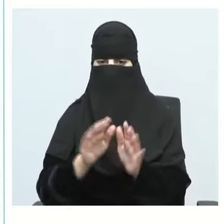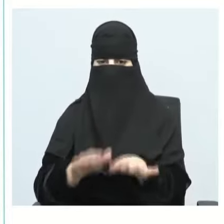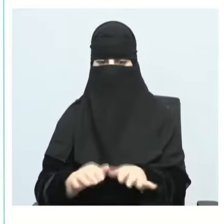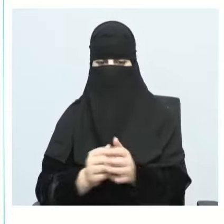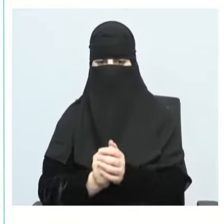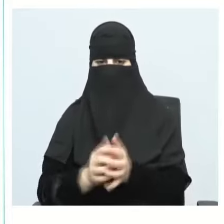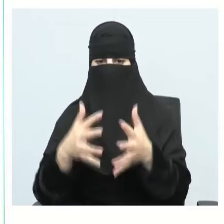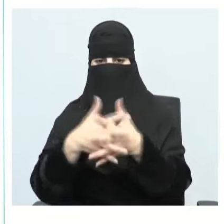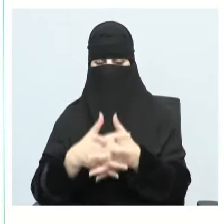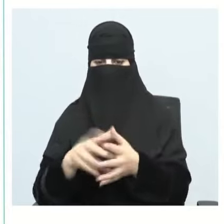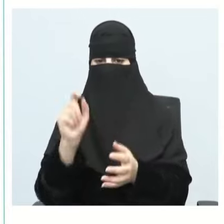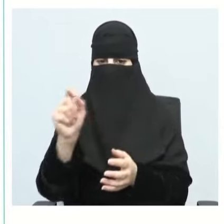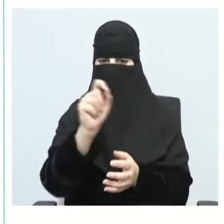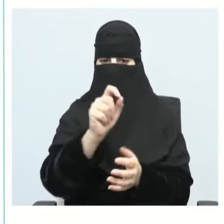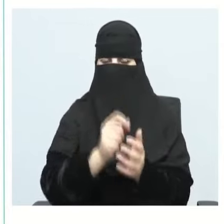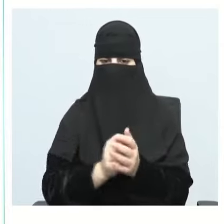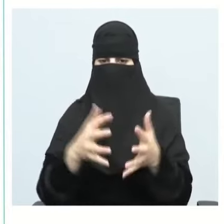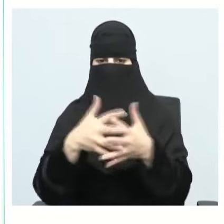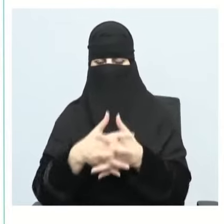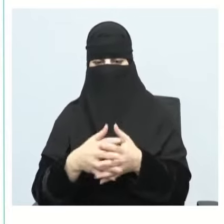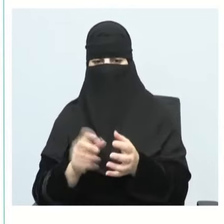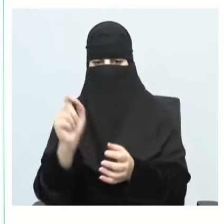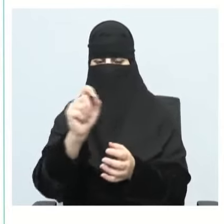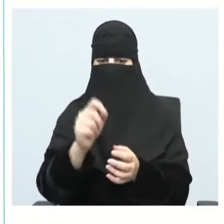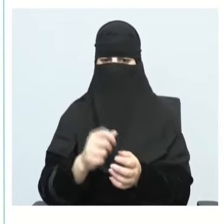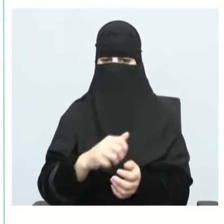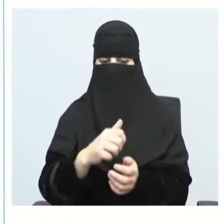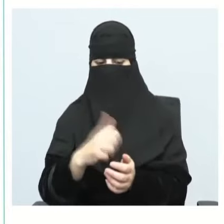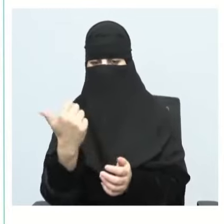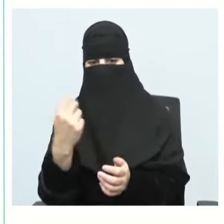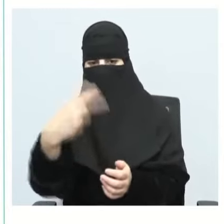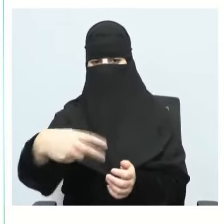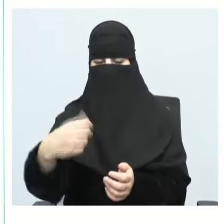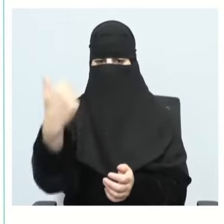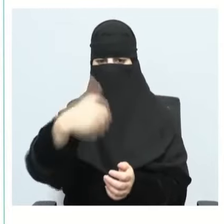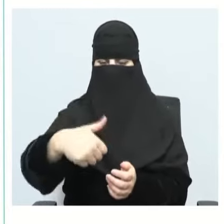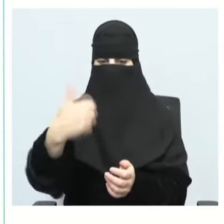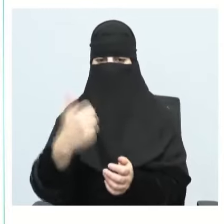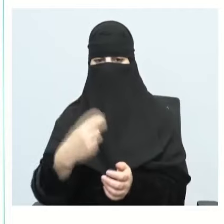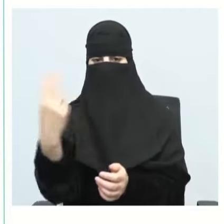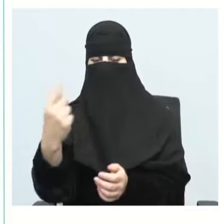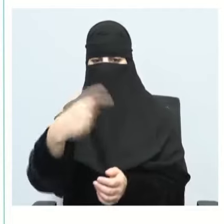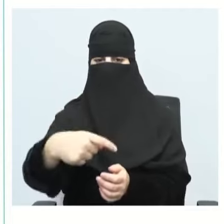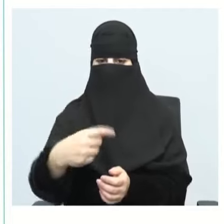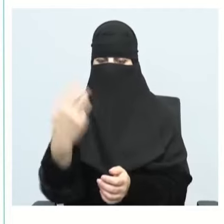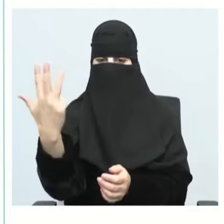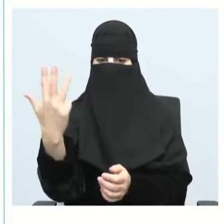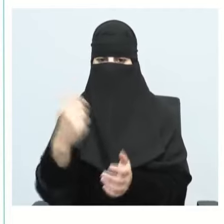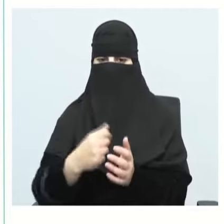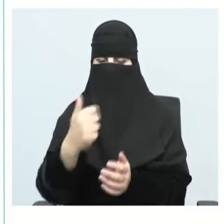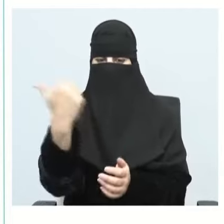مجموعات النقاب اذا مجموعه النقاط قد يكون 20 16 12 9